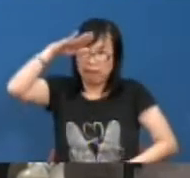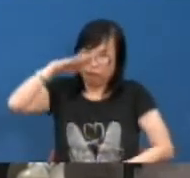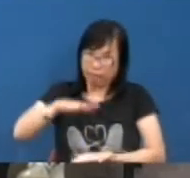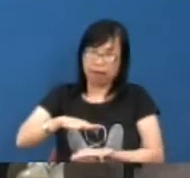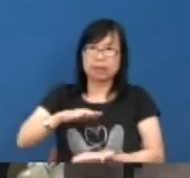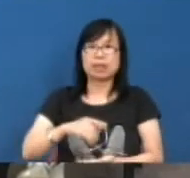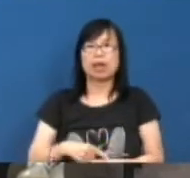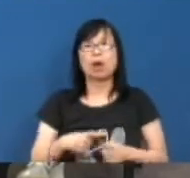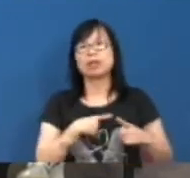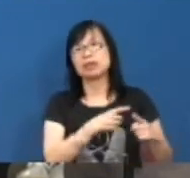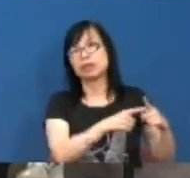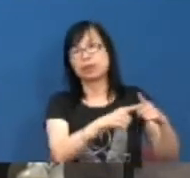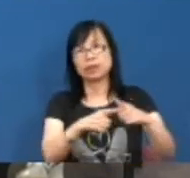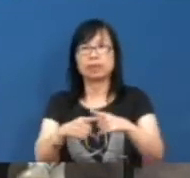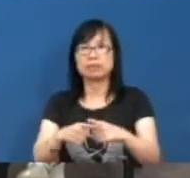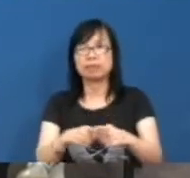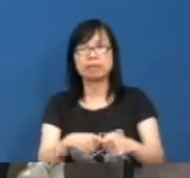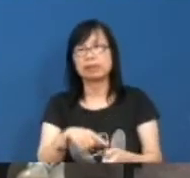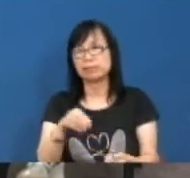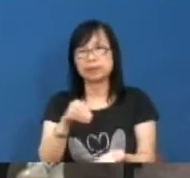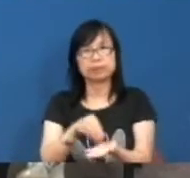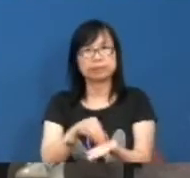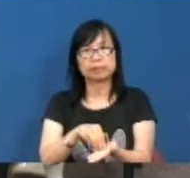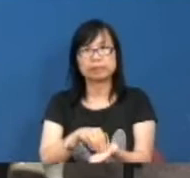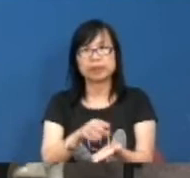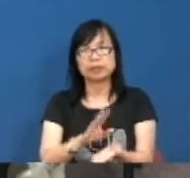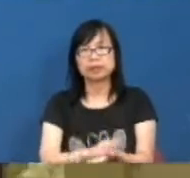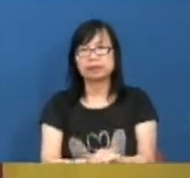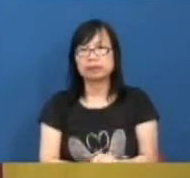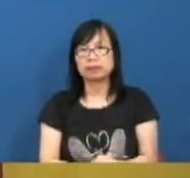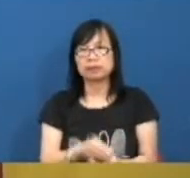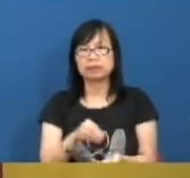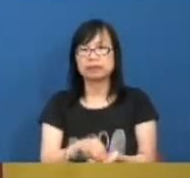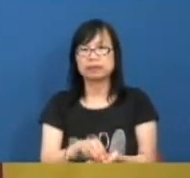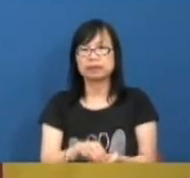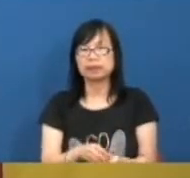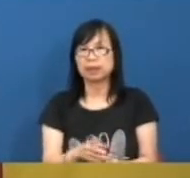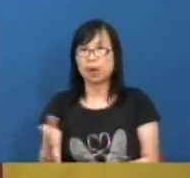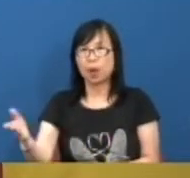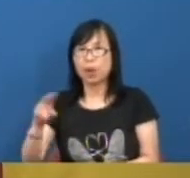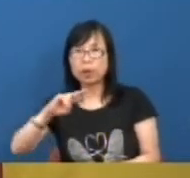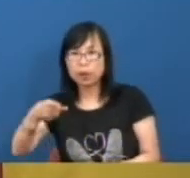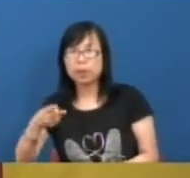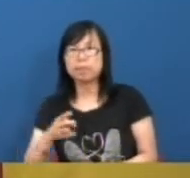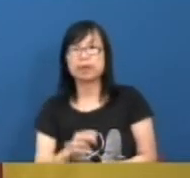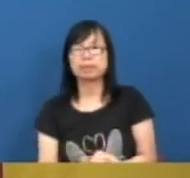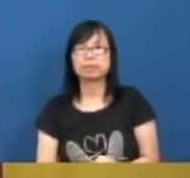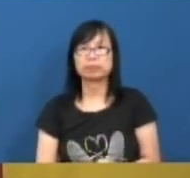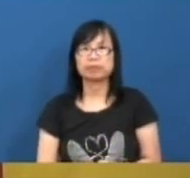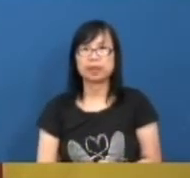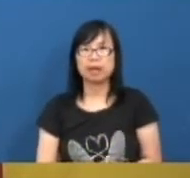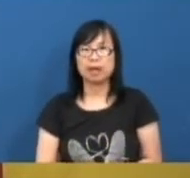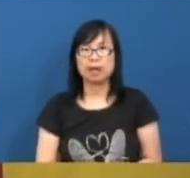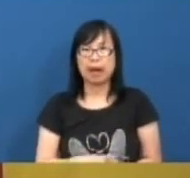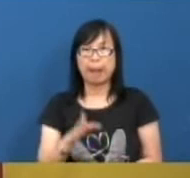咧，我哋小市民係逃唔過加價嘅命運嘅。 不過咧，就我自己聽過阿美紅改編呢、這個由從